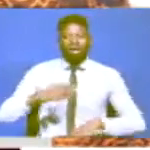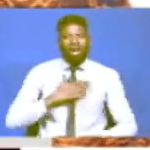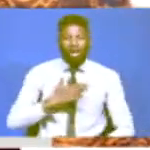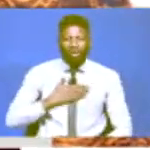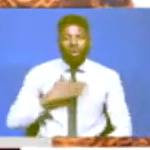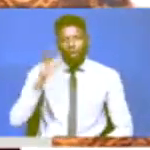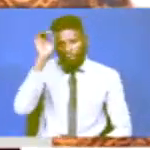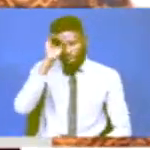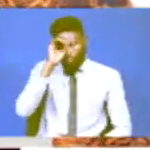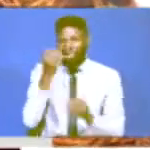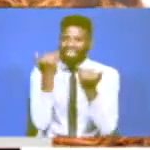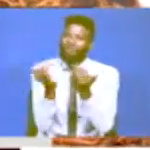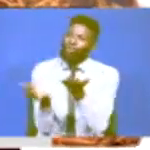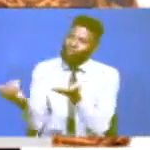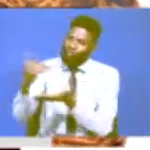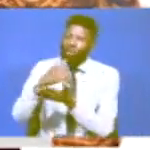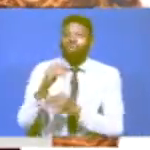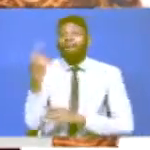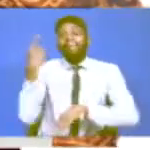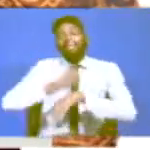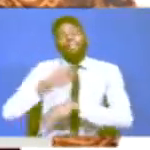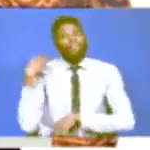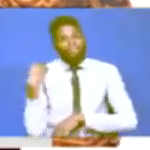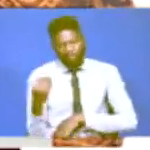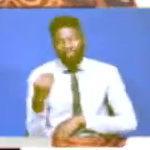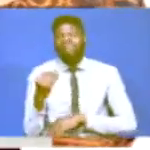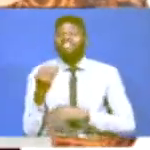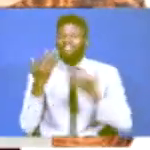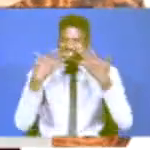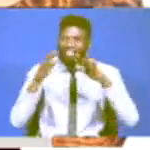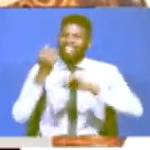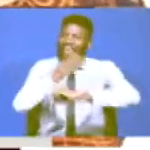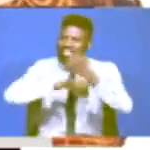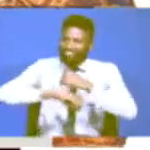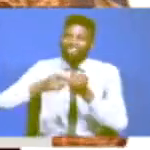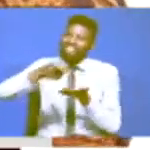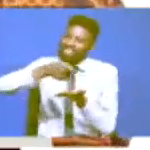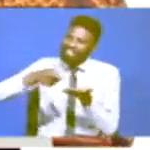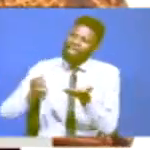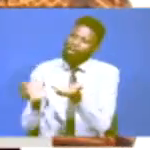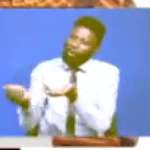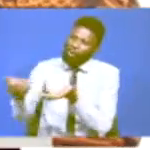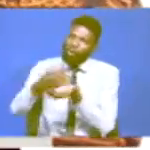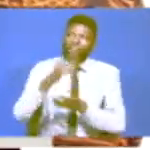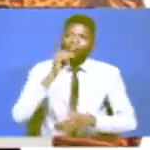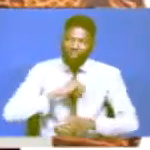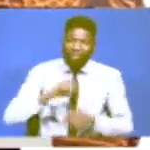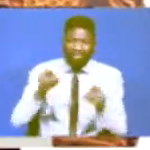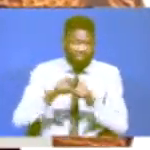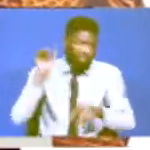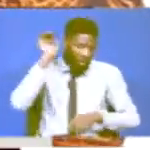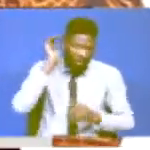wananchi kwa siku moja hii imepita, tumeweza kukusanya hizo signatures kama umesikia mwenzangu amesema